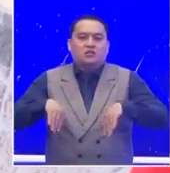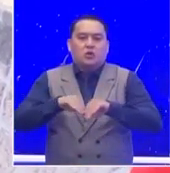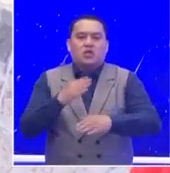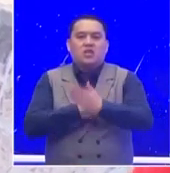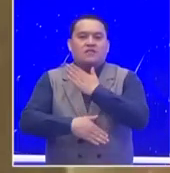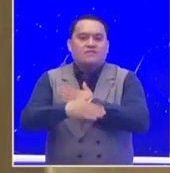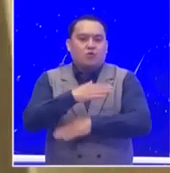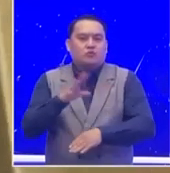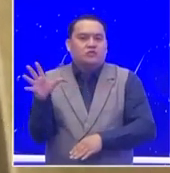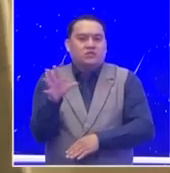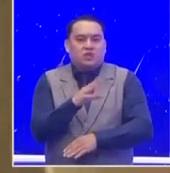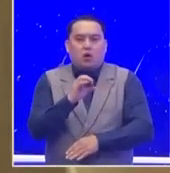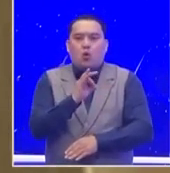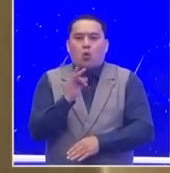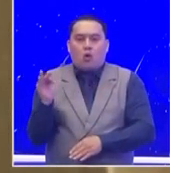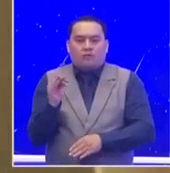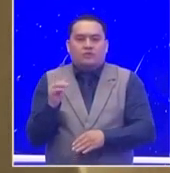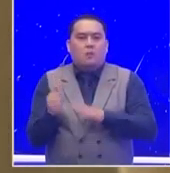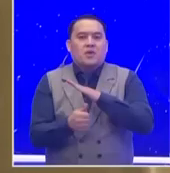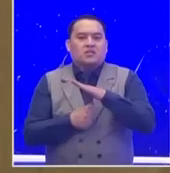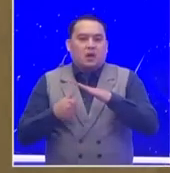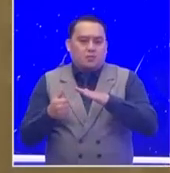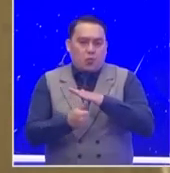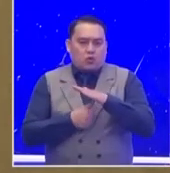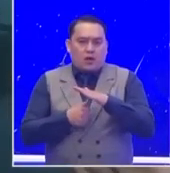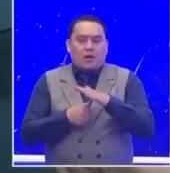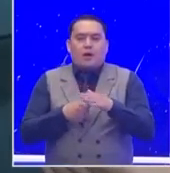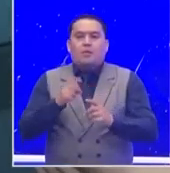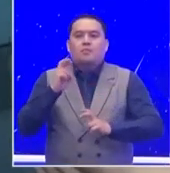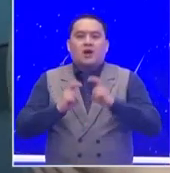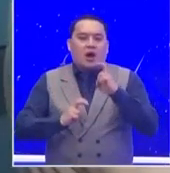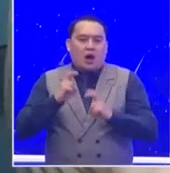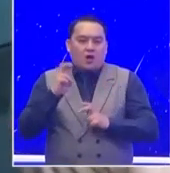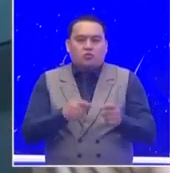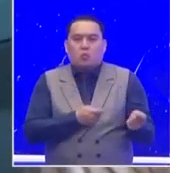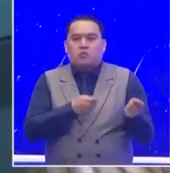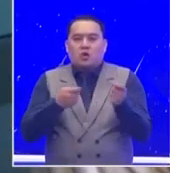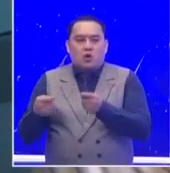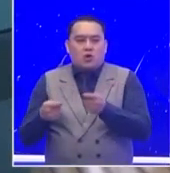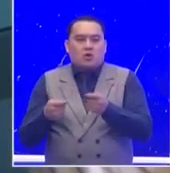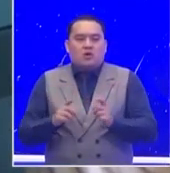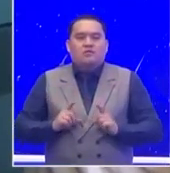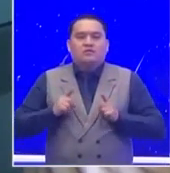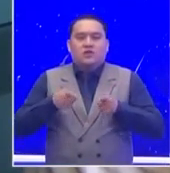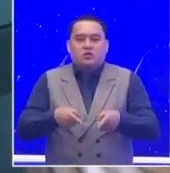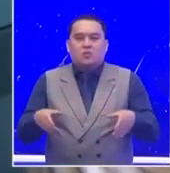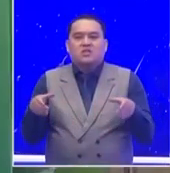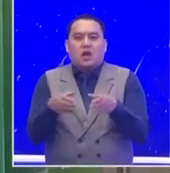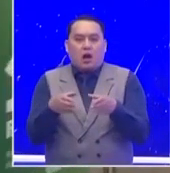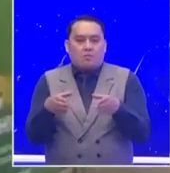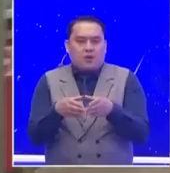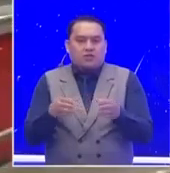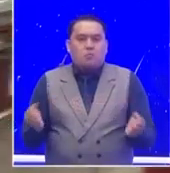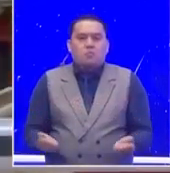инвалиды всех категорий и официально безработные. В производстве и доставке продкорзин задействуют местные компании.